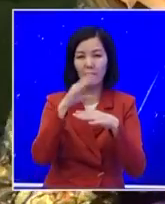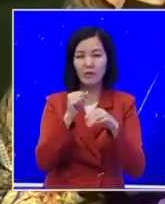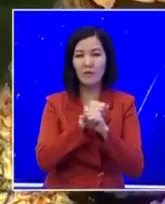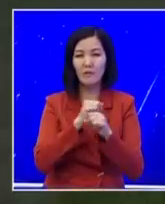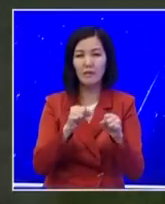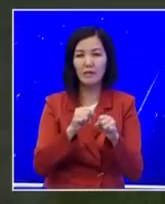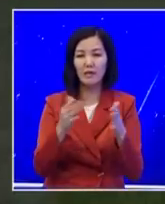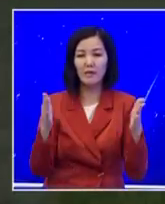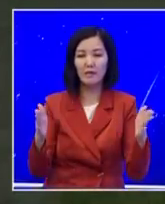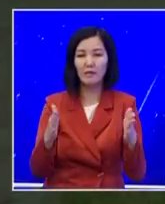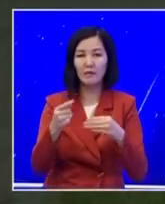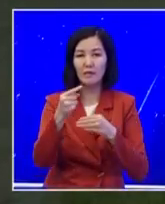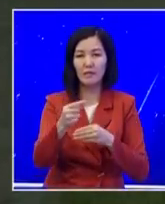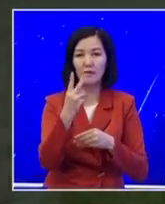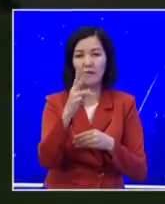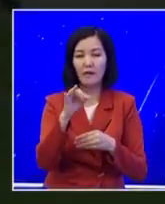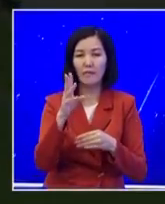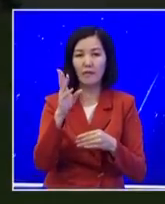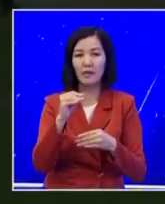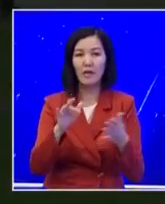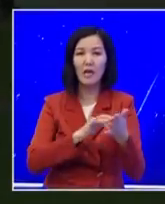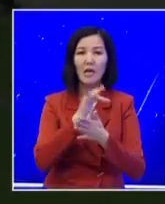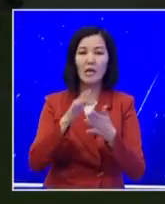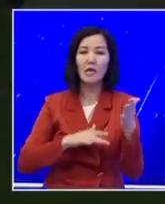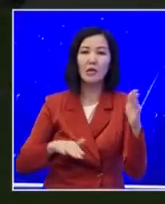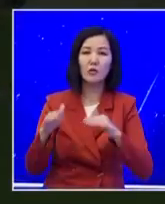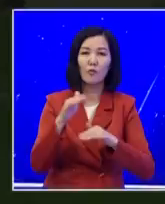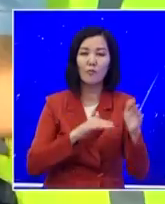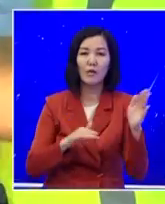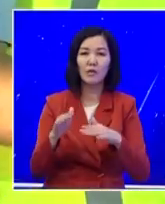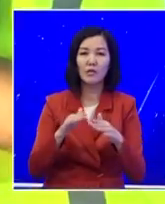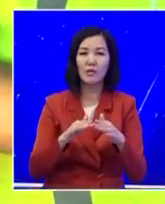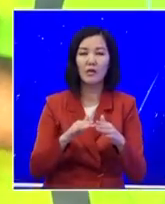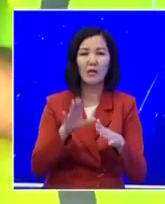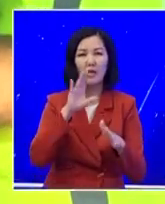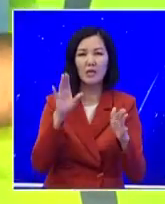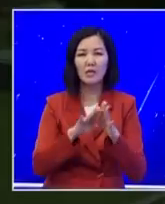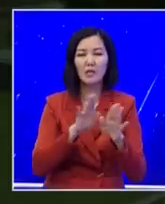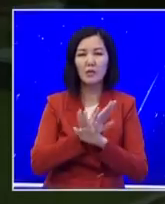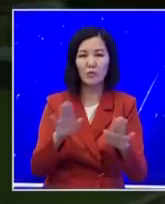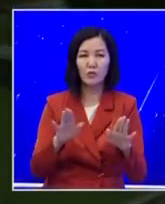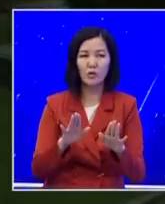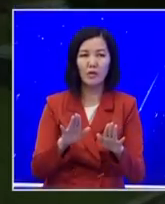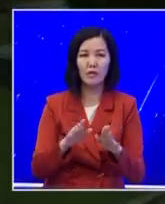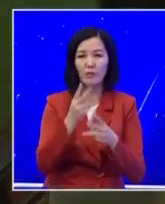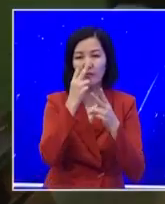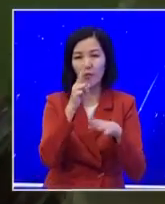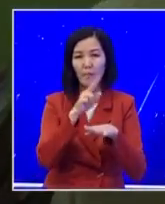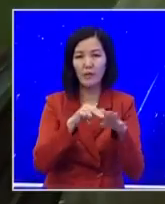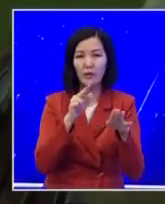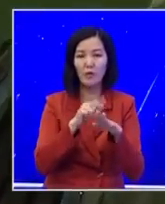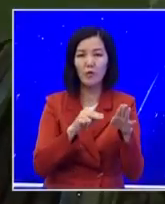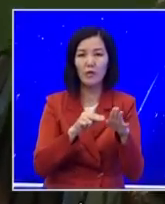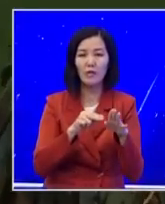2 метра. Аналогичная картина оказалась и на городском пляже. Люди игнорируют призывы санврачей, а едва увидев патрульную машину